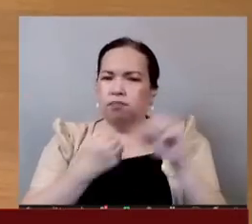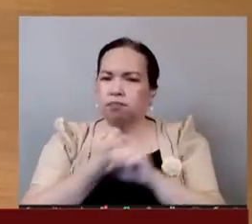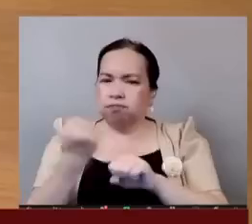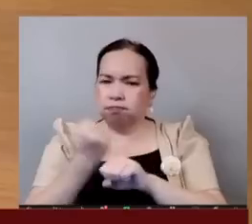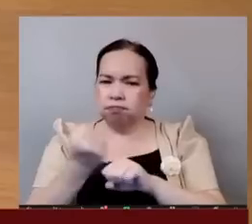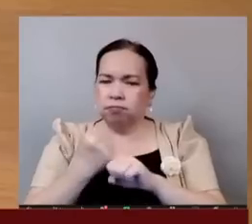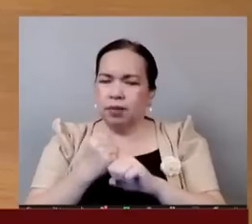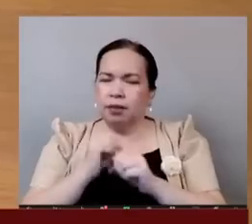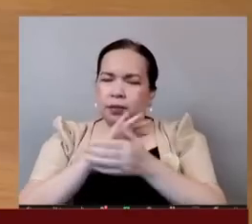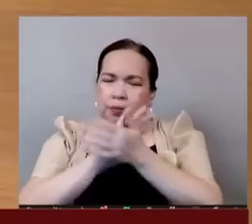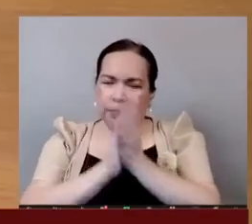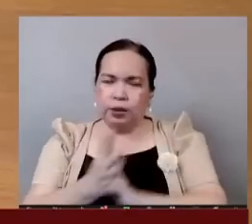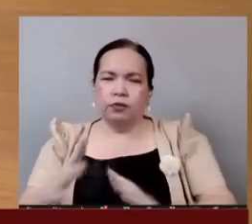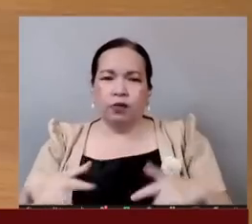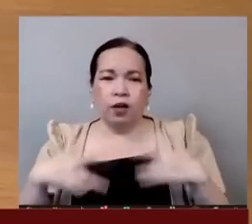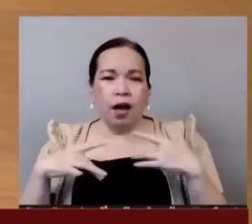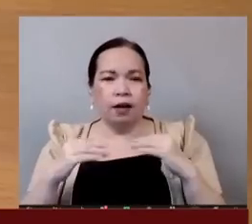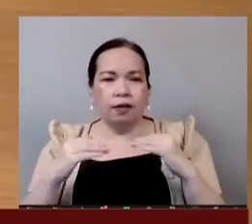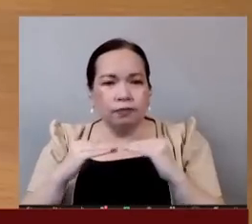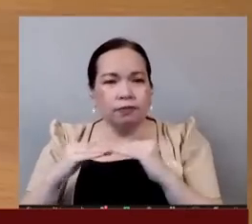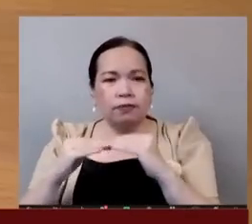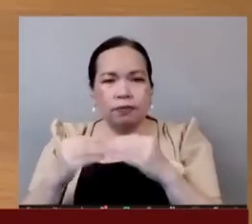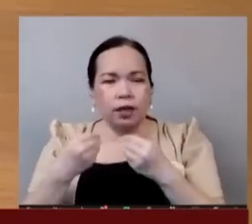lahat ng Pilipino.